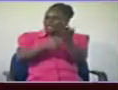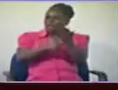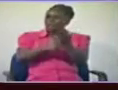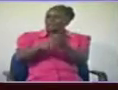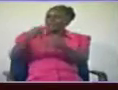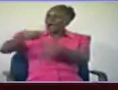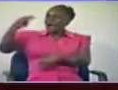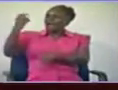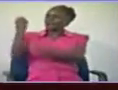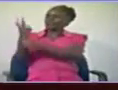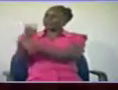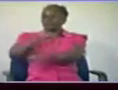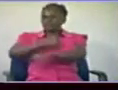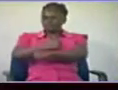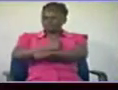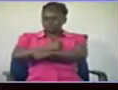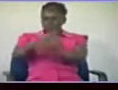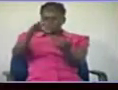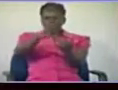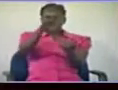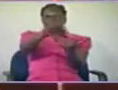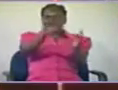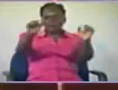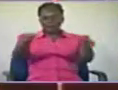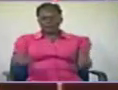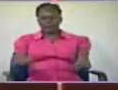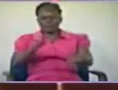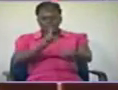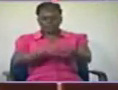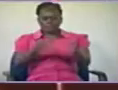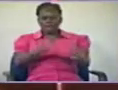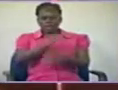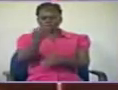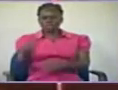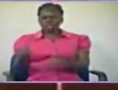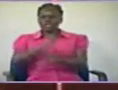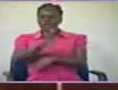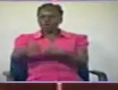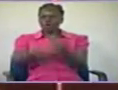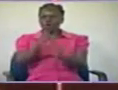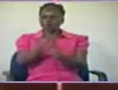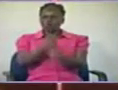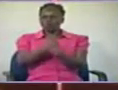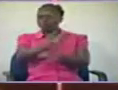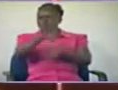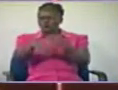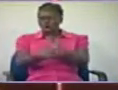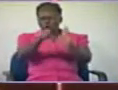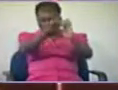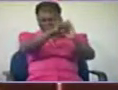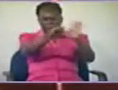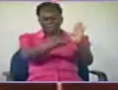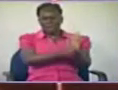fursa ya kuchagua masomo mbalimbali. Kwa hivi sasa watoto wote wanatarajiwa wafanye masomo yote. Na ni